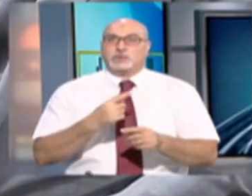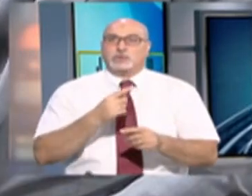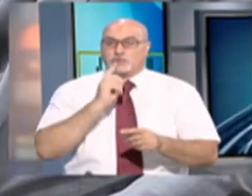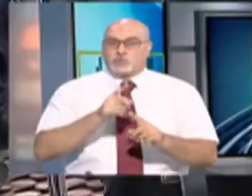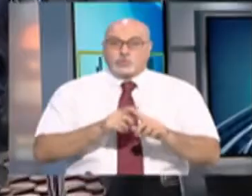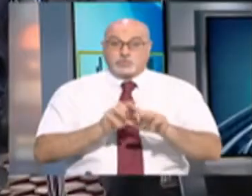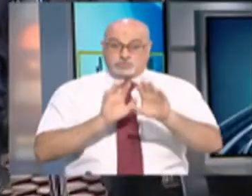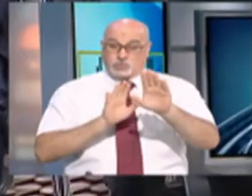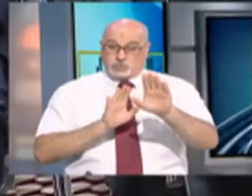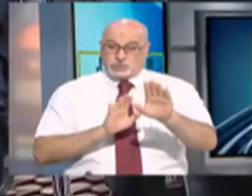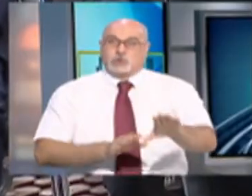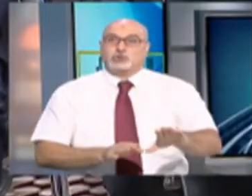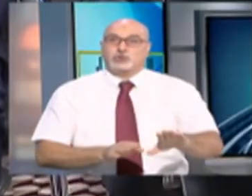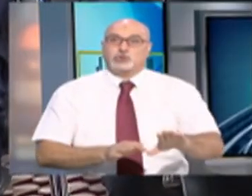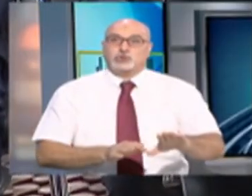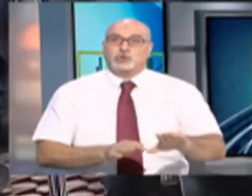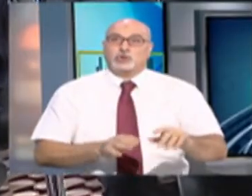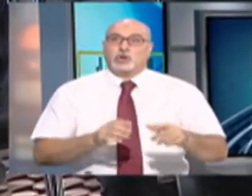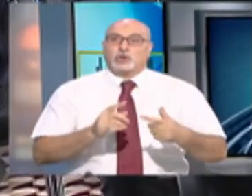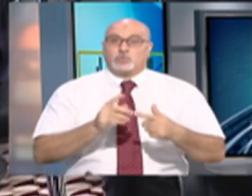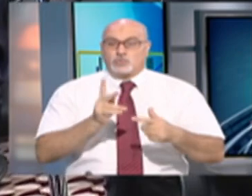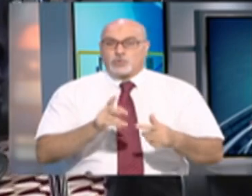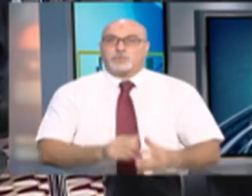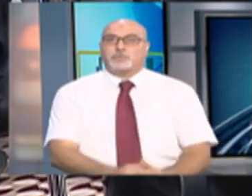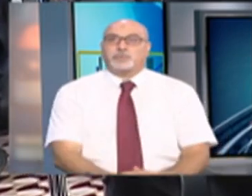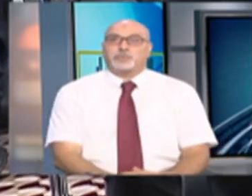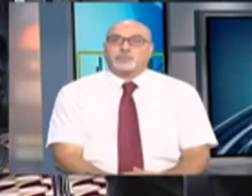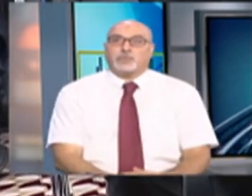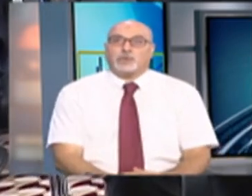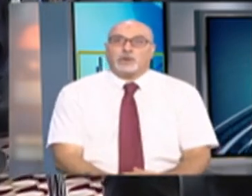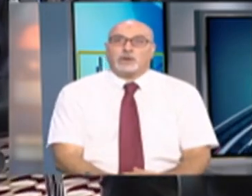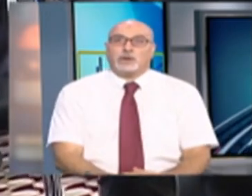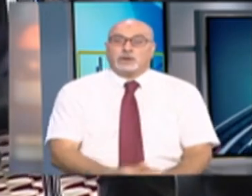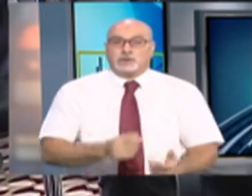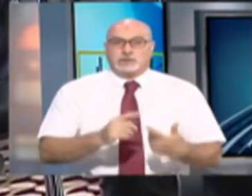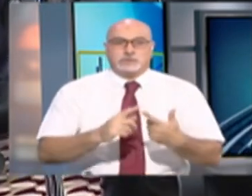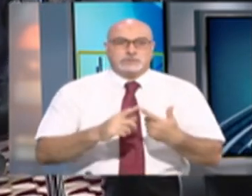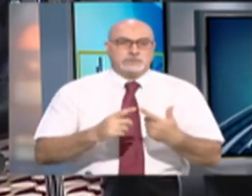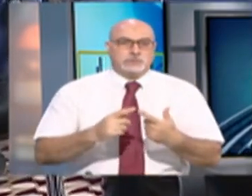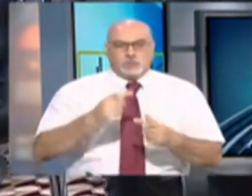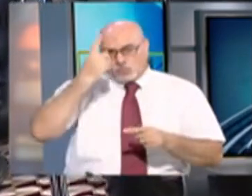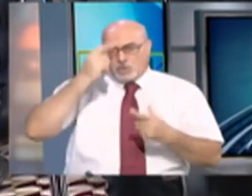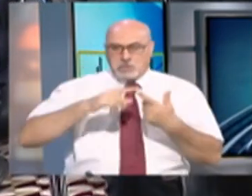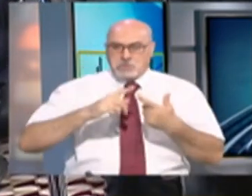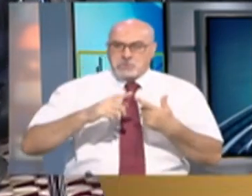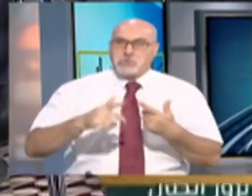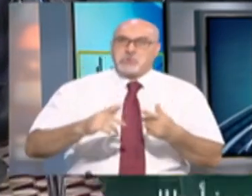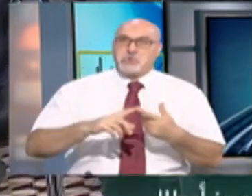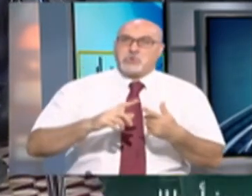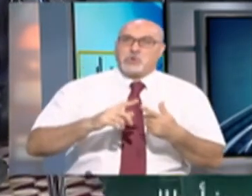بالمركب هذا. وهران عندها جاذبية أولا، والجاذبية تقوى بالنسبة للأوروبيين في